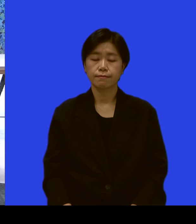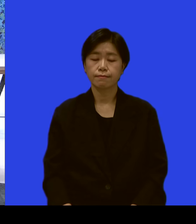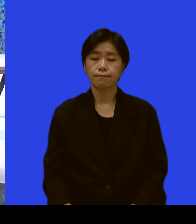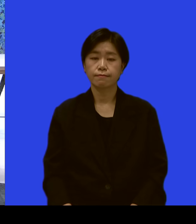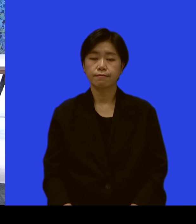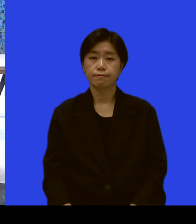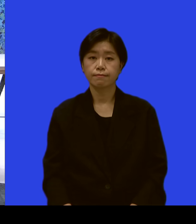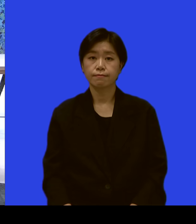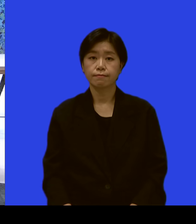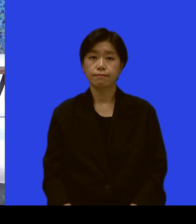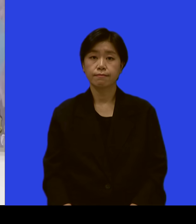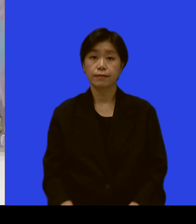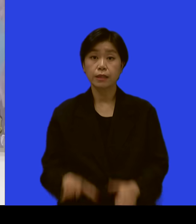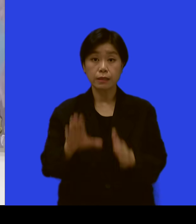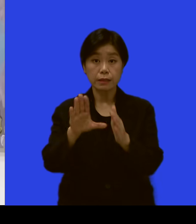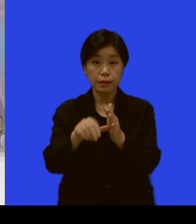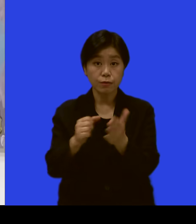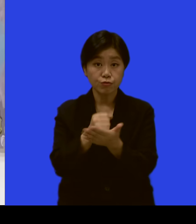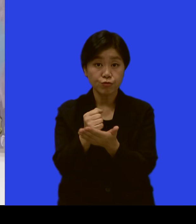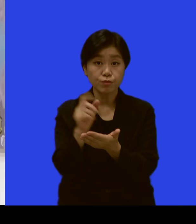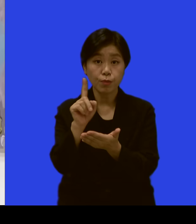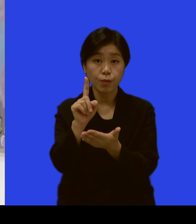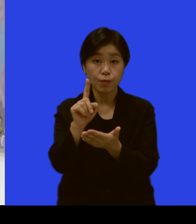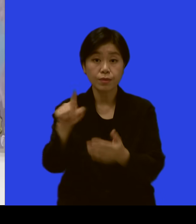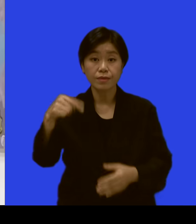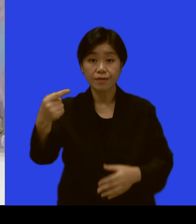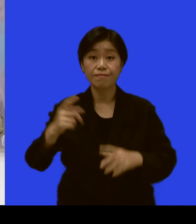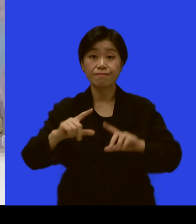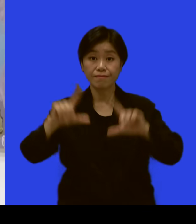드라마 같았죠. 그런데 그 다음날